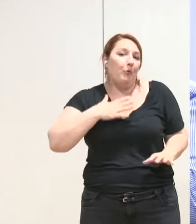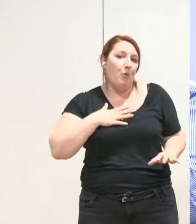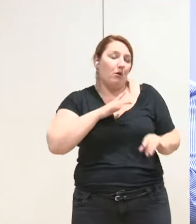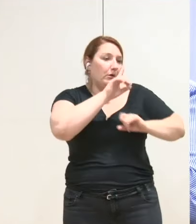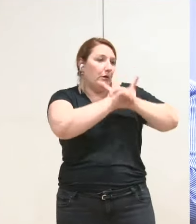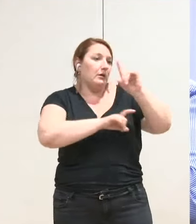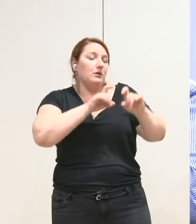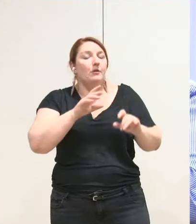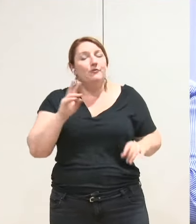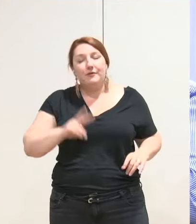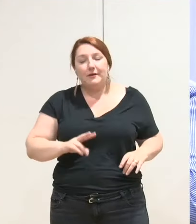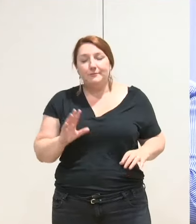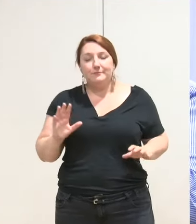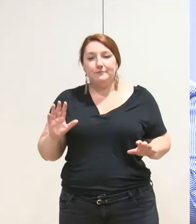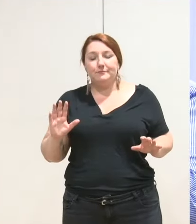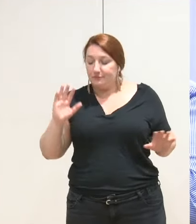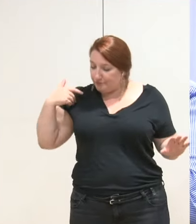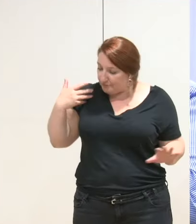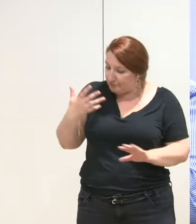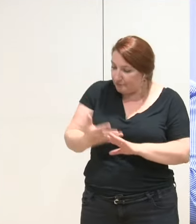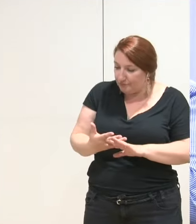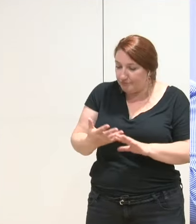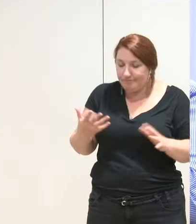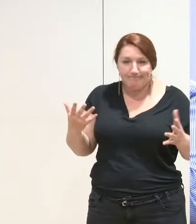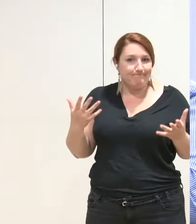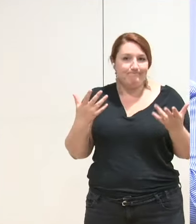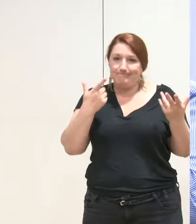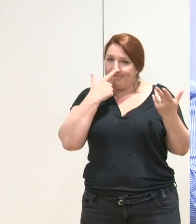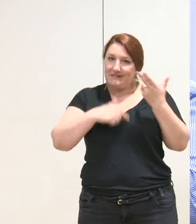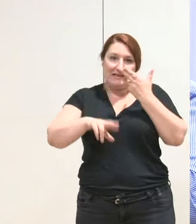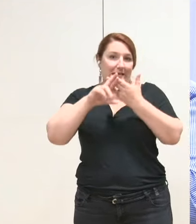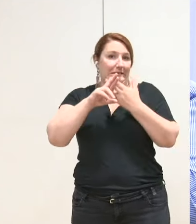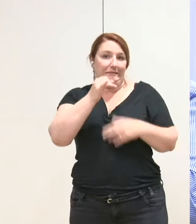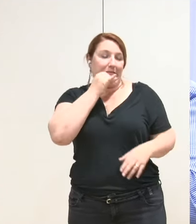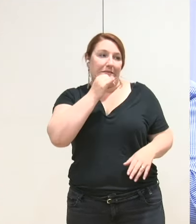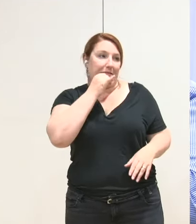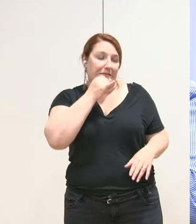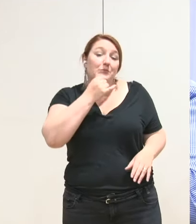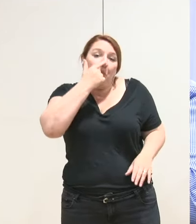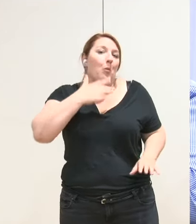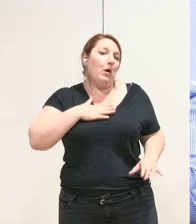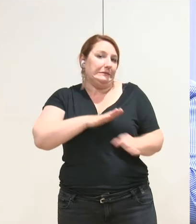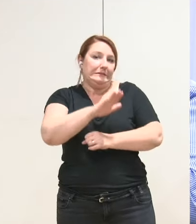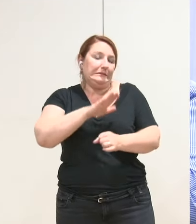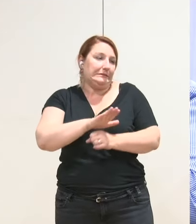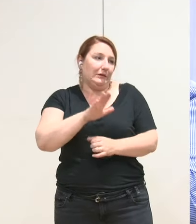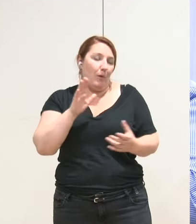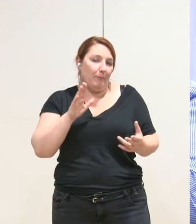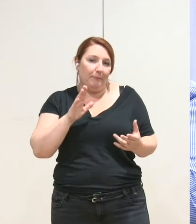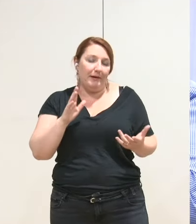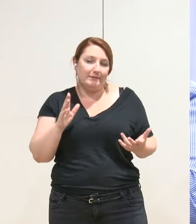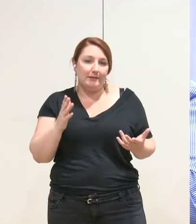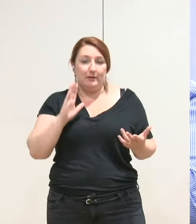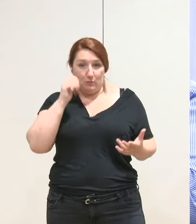n'ont pas à ce jour tenu de réponse voilà les questions que je voulais poser ce